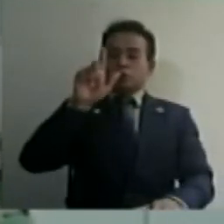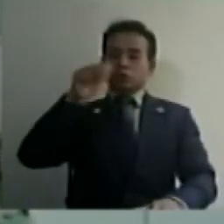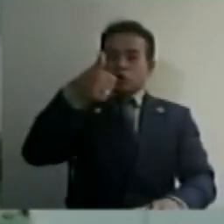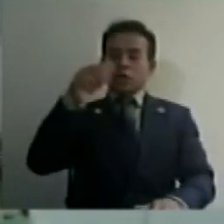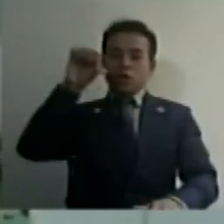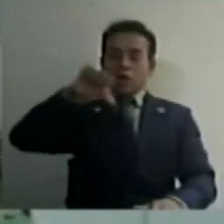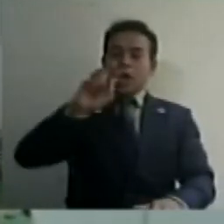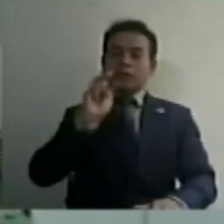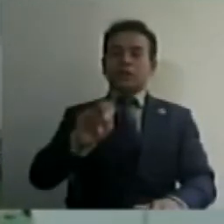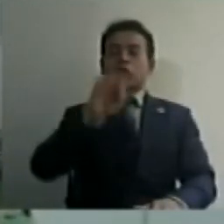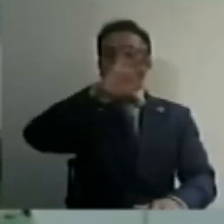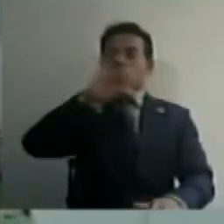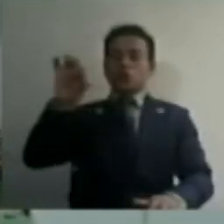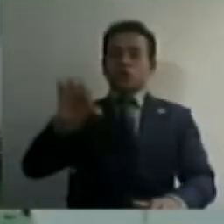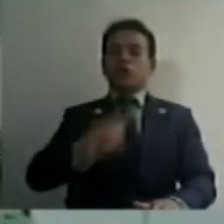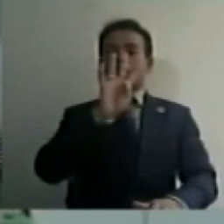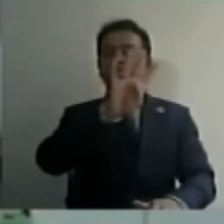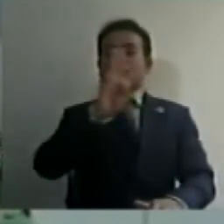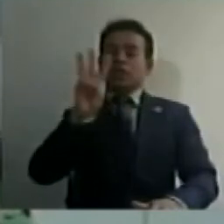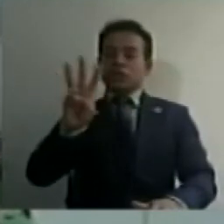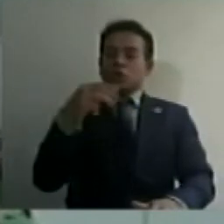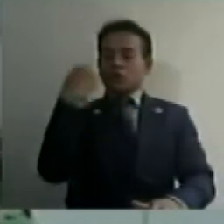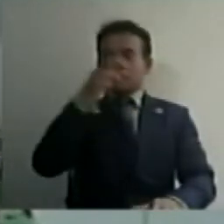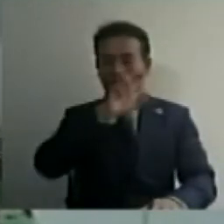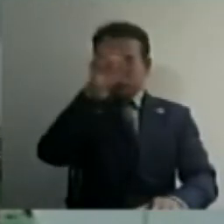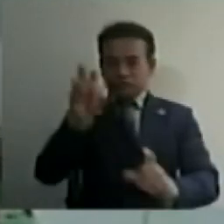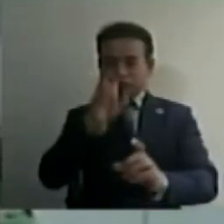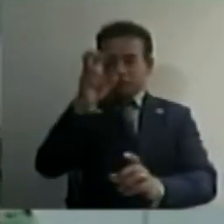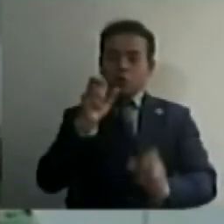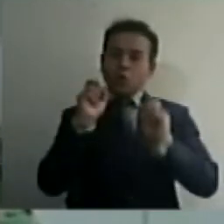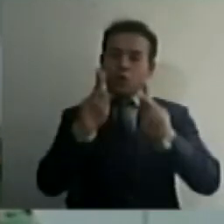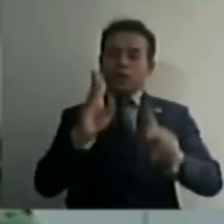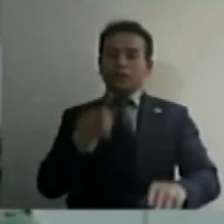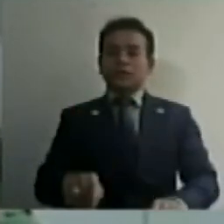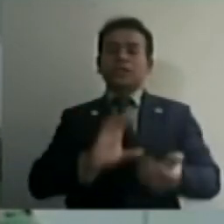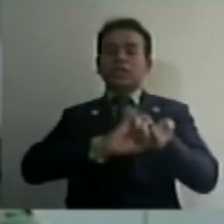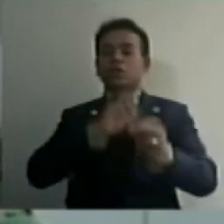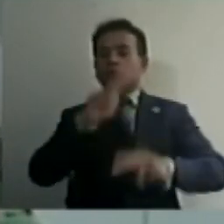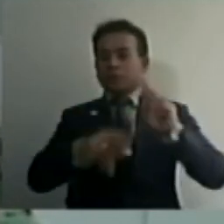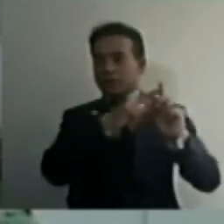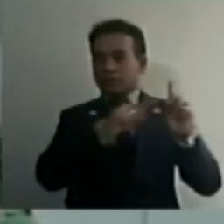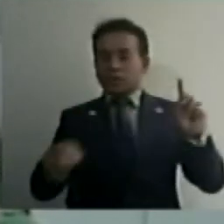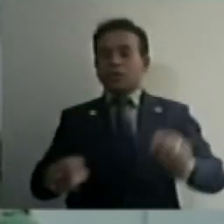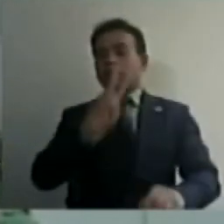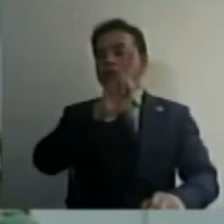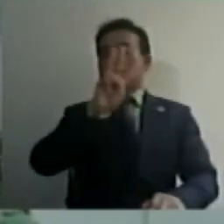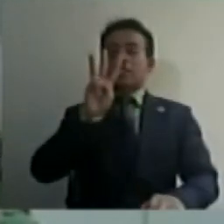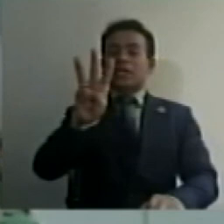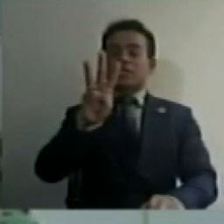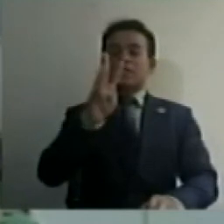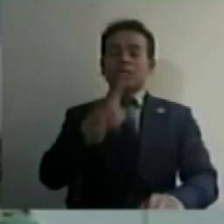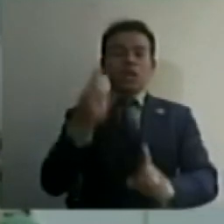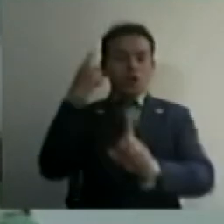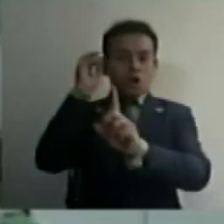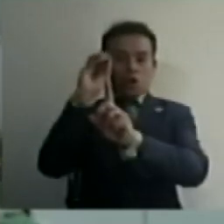স্বাস্থ্য অধিদপ্তর থেকে ইতিমধ্যে 23টি গাইডলাইন করা হয়েছে, মোট 10টি জনসচেতনতামূলক উপকরণ